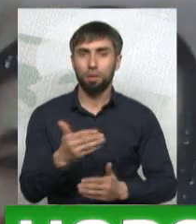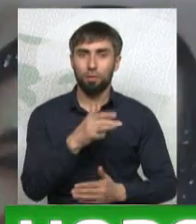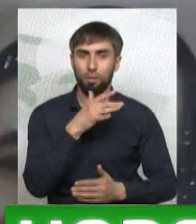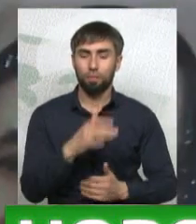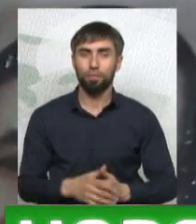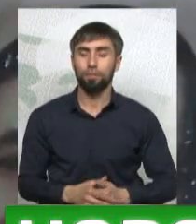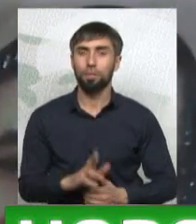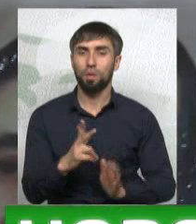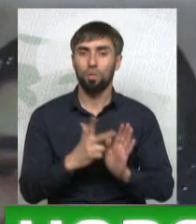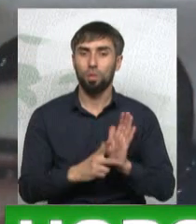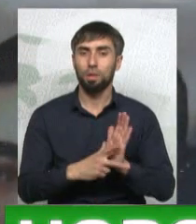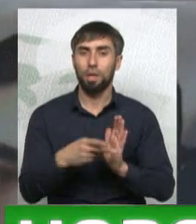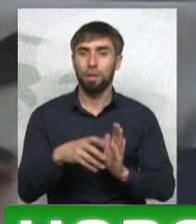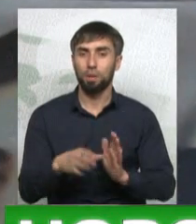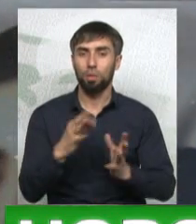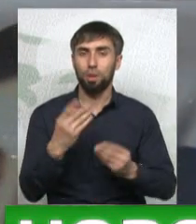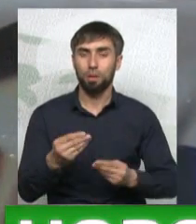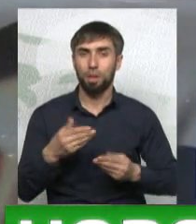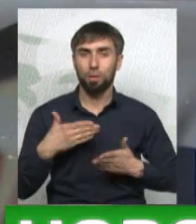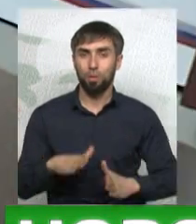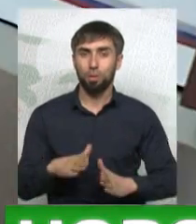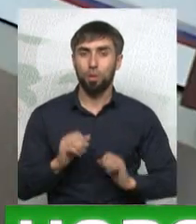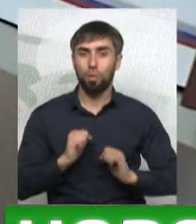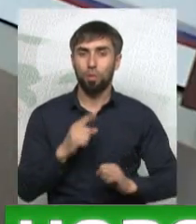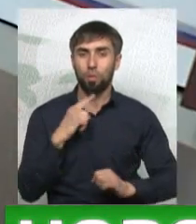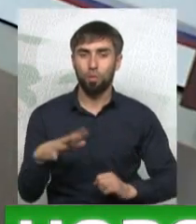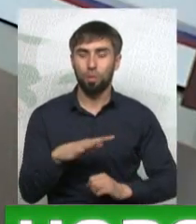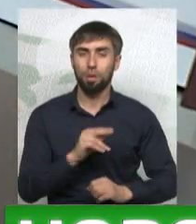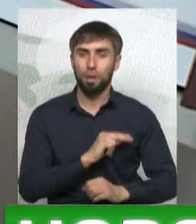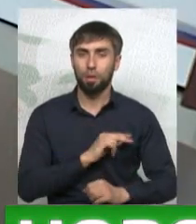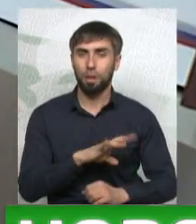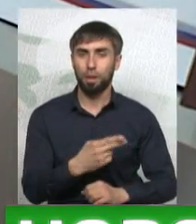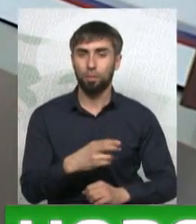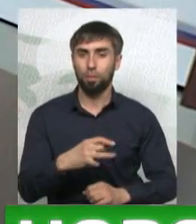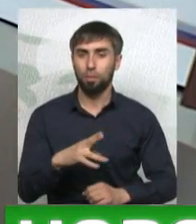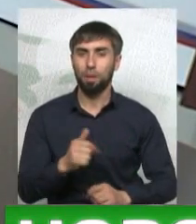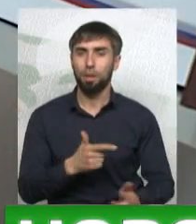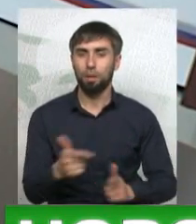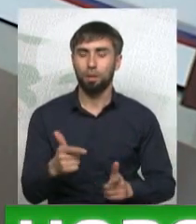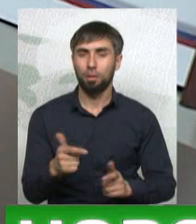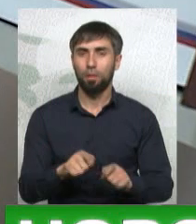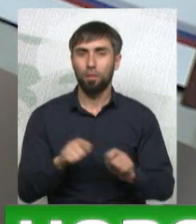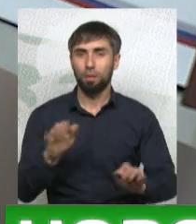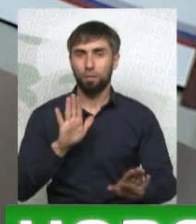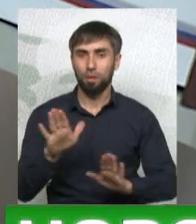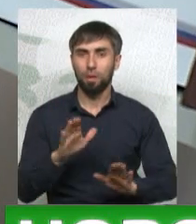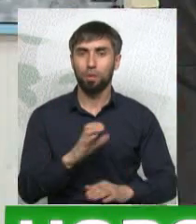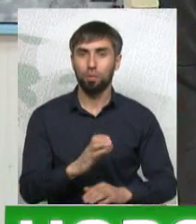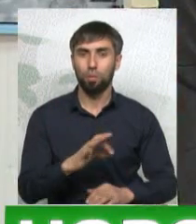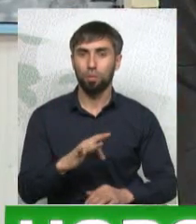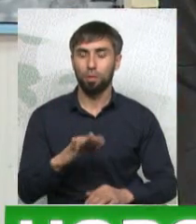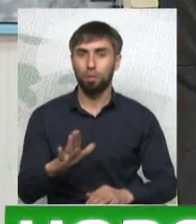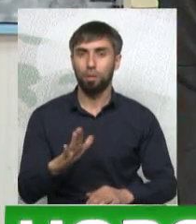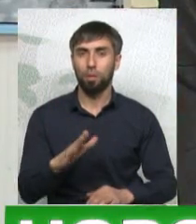возраста. К 80-летию со дня рождения Героя России сотрудники Национальной библиотеки подготовили развернутую выставку «Сулламбек